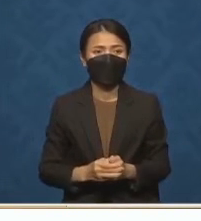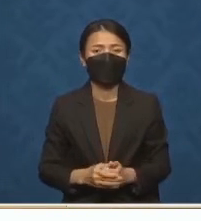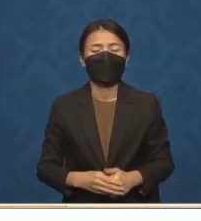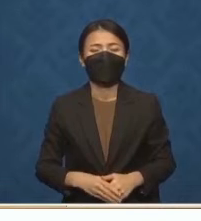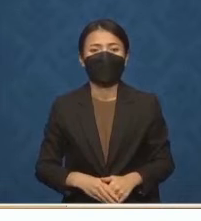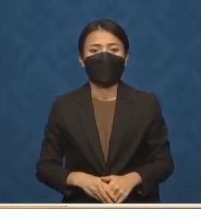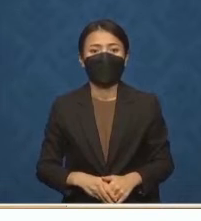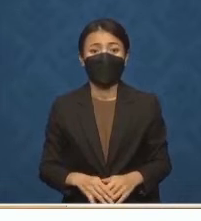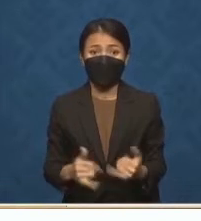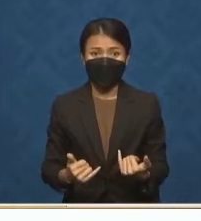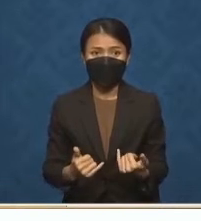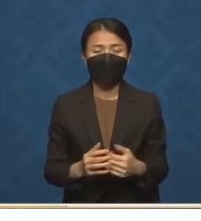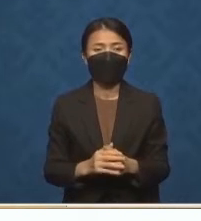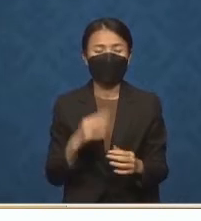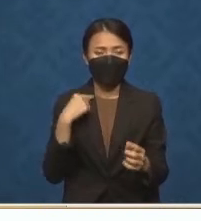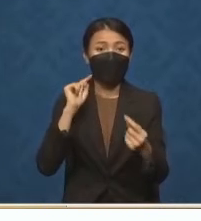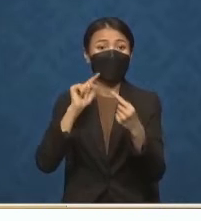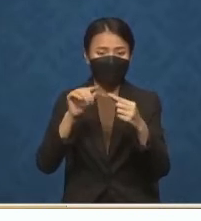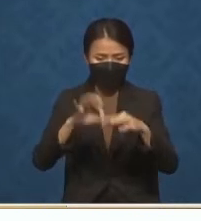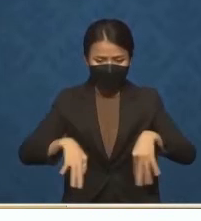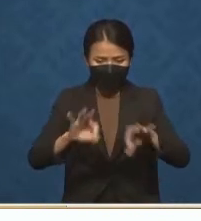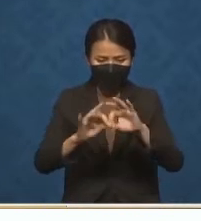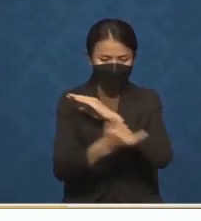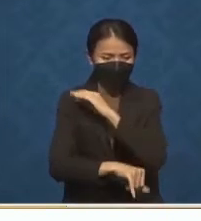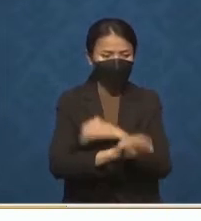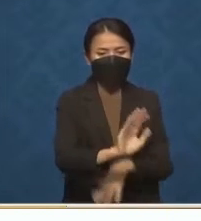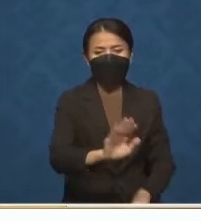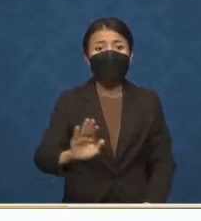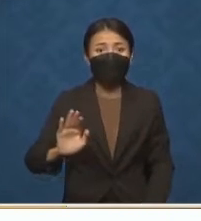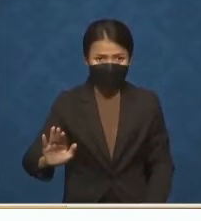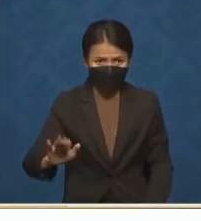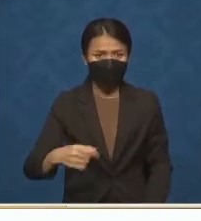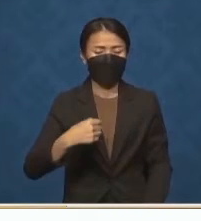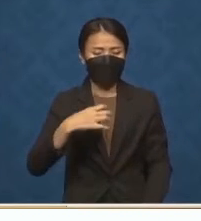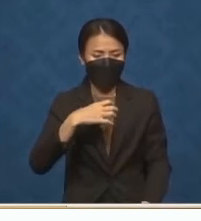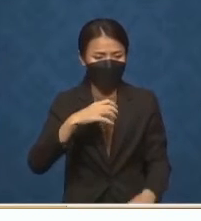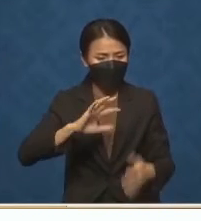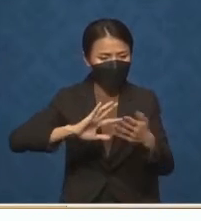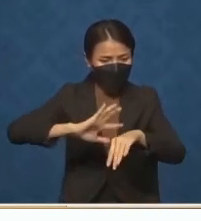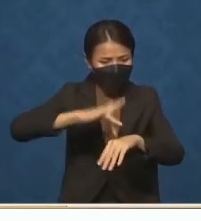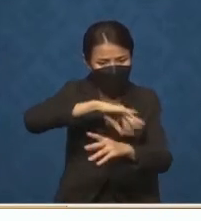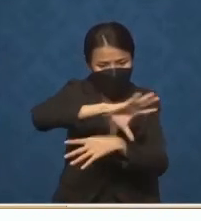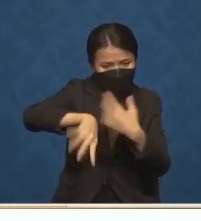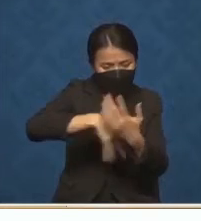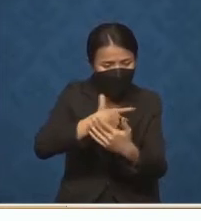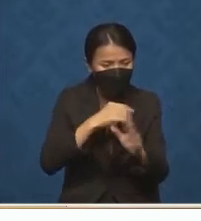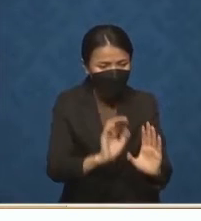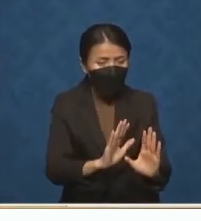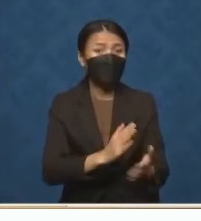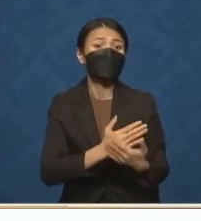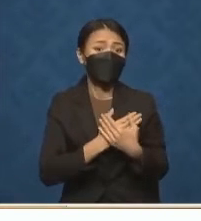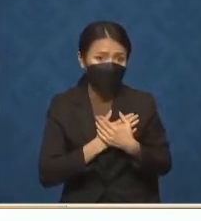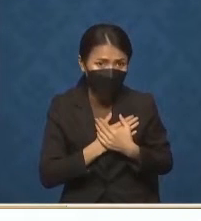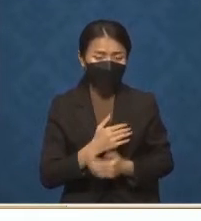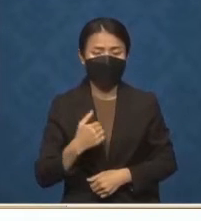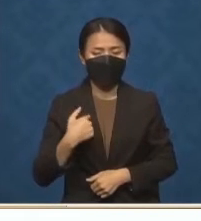นเปลาหมายสำคัญของหลายประเทศ โยเฉพาะใ เยโ Horp และญี่ปุ่นการใช้โ joystick ไม่การลด